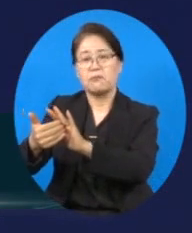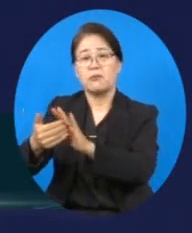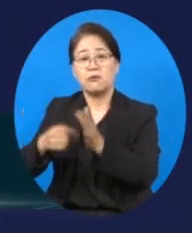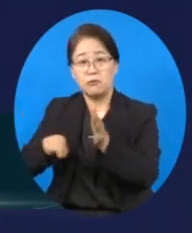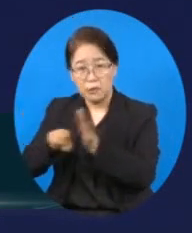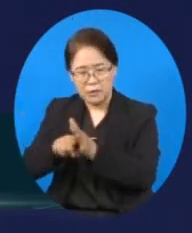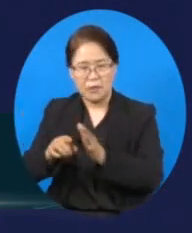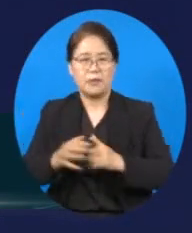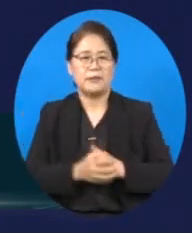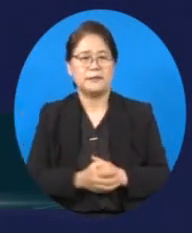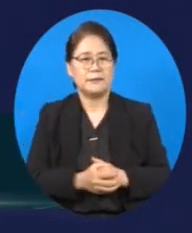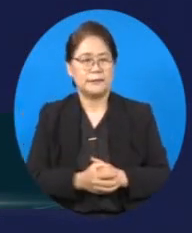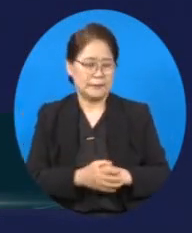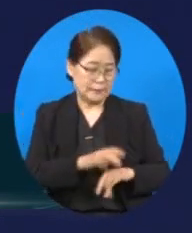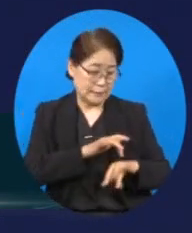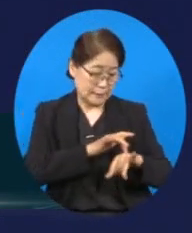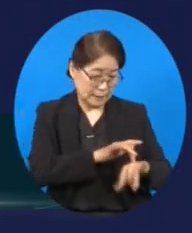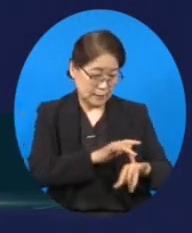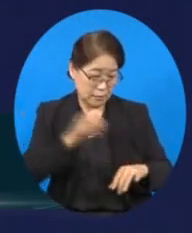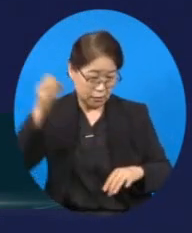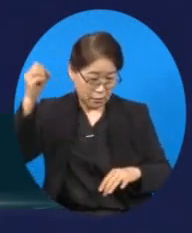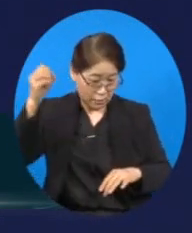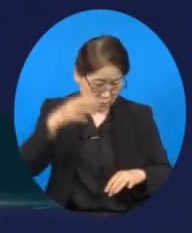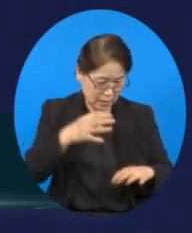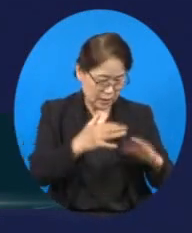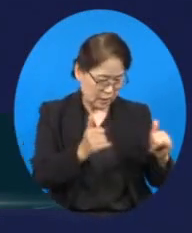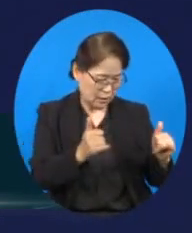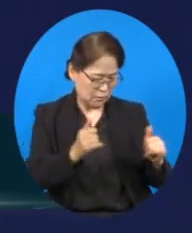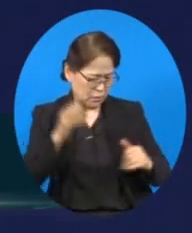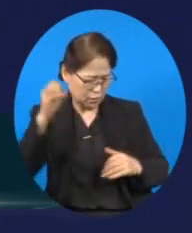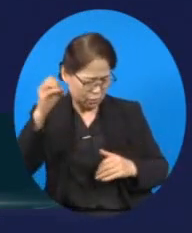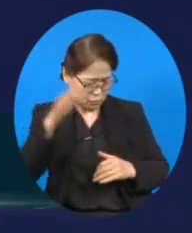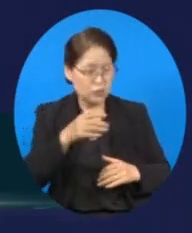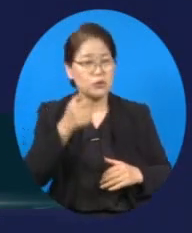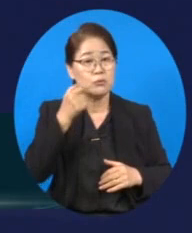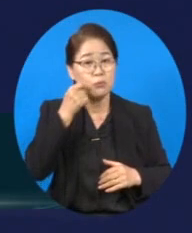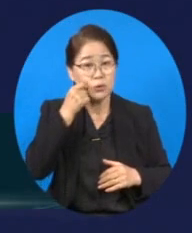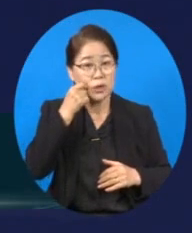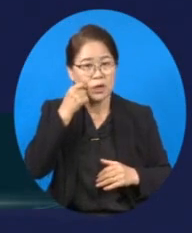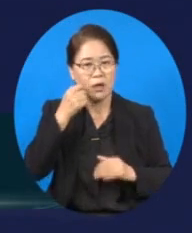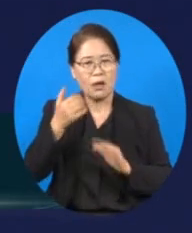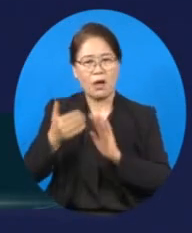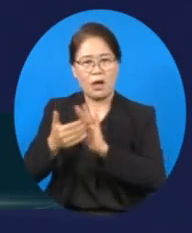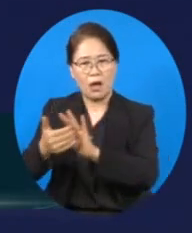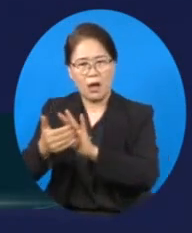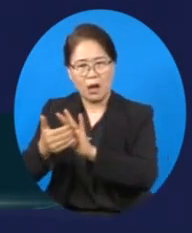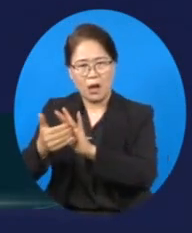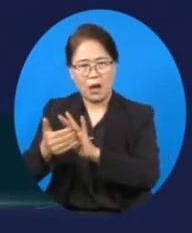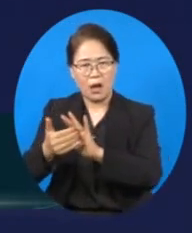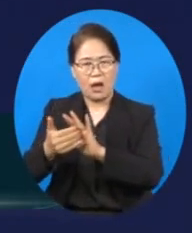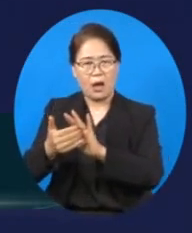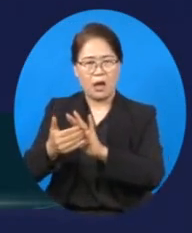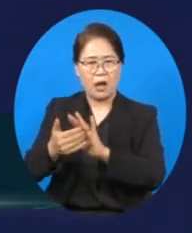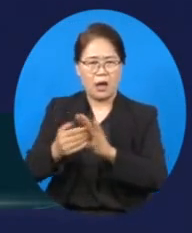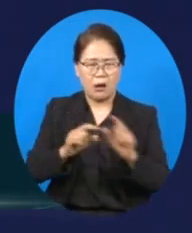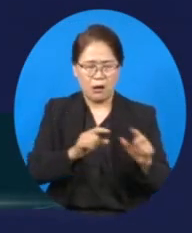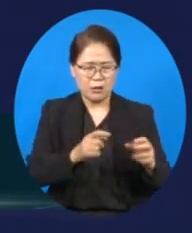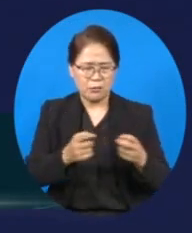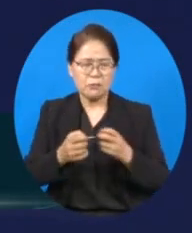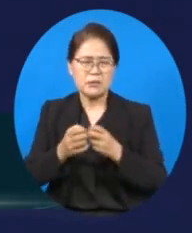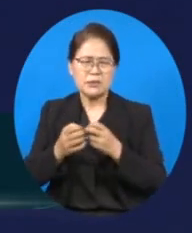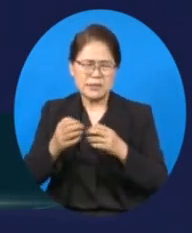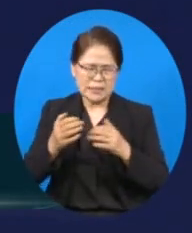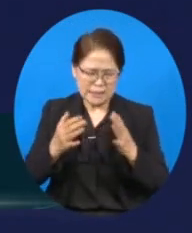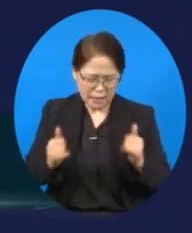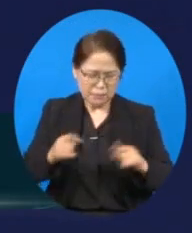사탄은 복음의 광채가 사람들의 심령에 비추지 못하도록 수단과 방법을 가리지 않고 사람들의